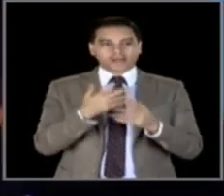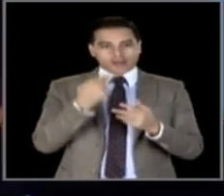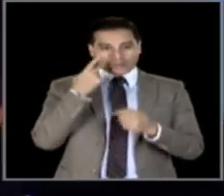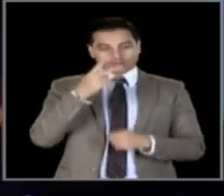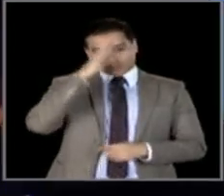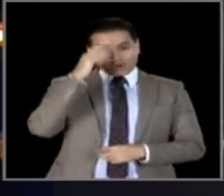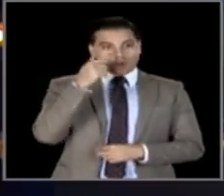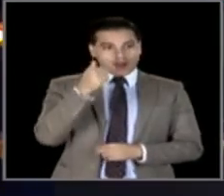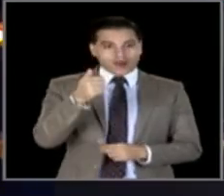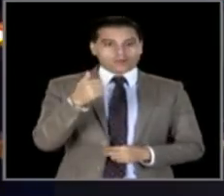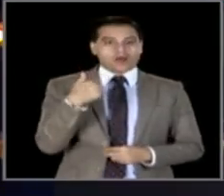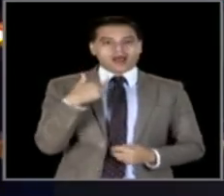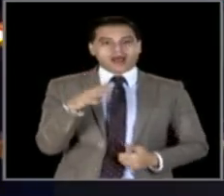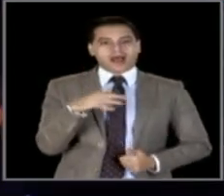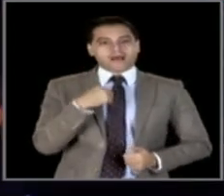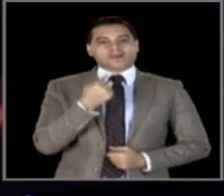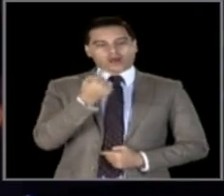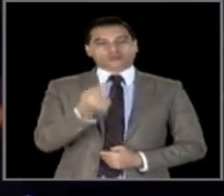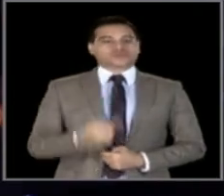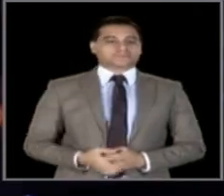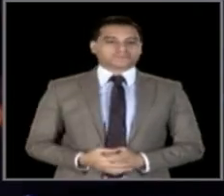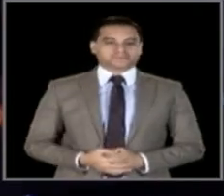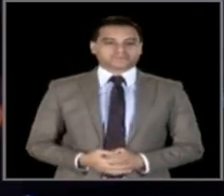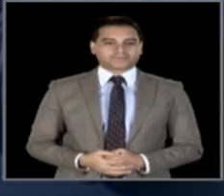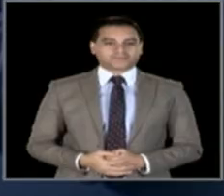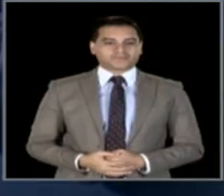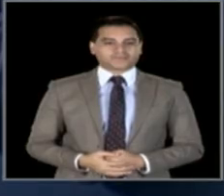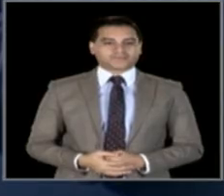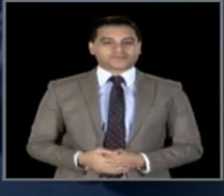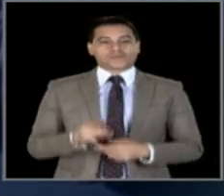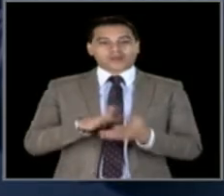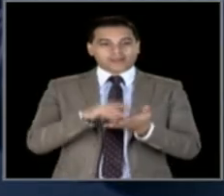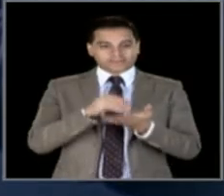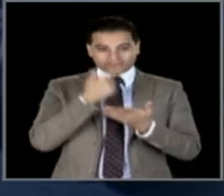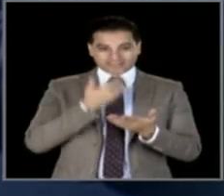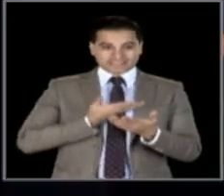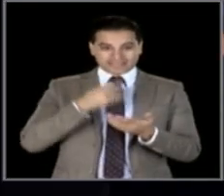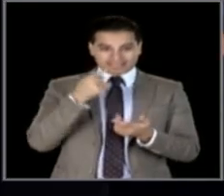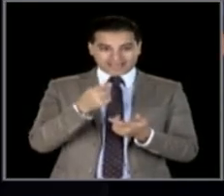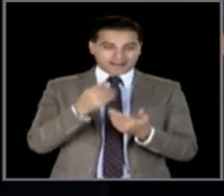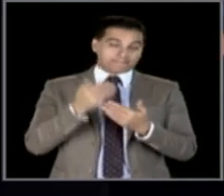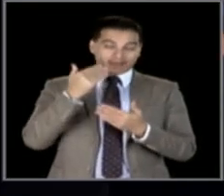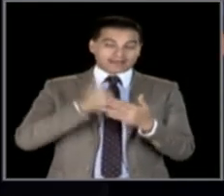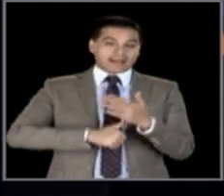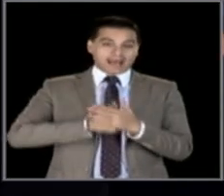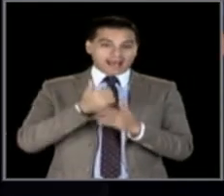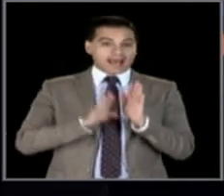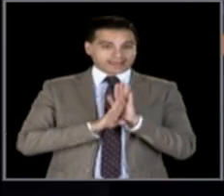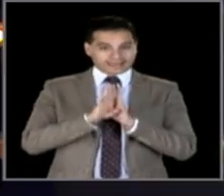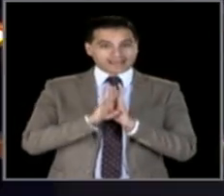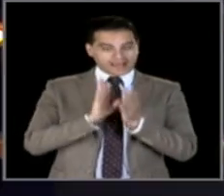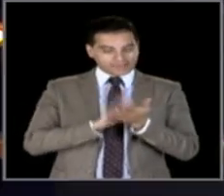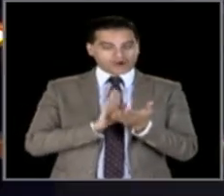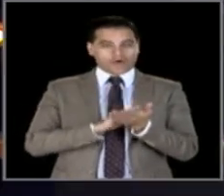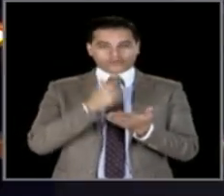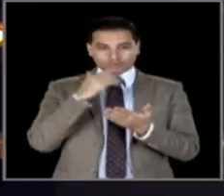طبعا. ولو حلو هعمل اوردر. شكرا لحضرتك. ولما تبتدي في السن ده يبقى باذن الله هتنجحي ان شاء الله. برافو عليك، انا